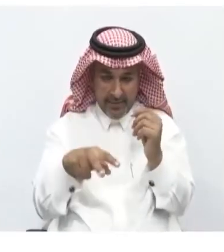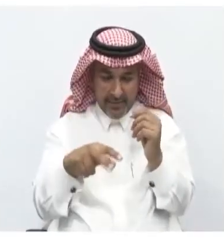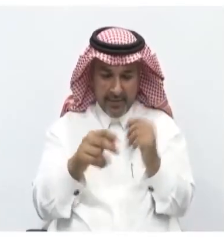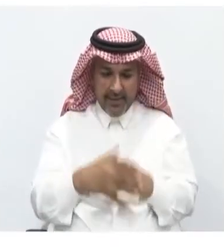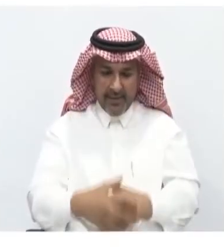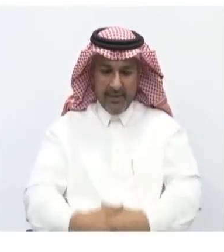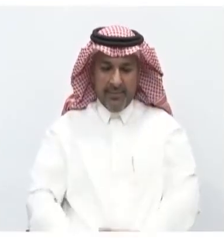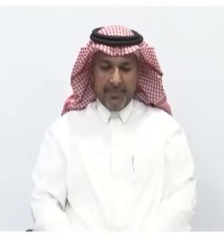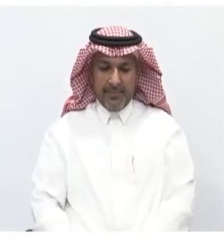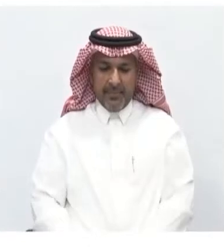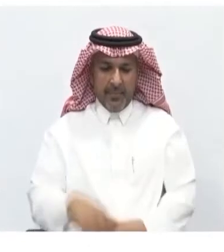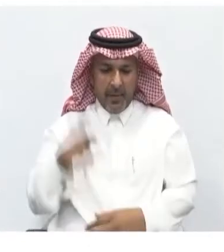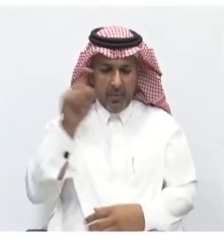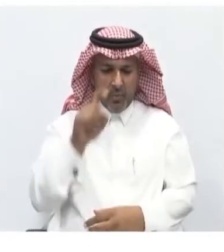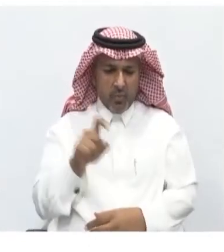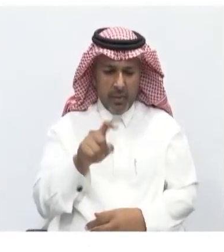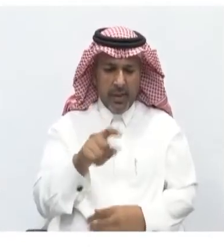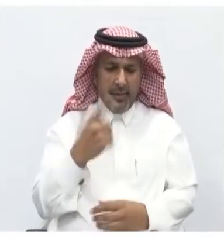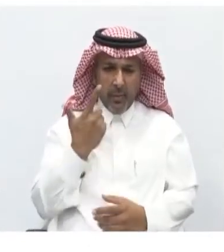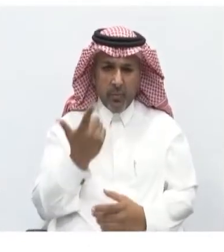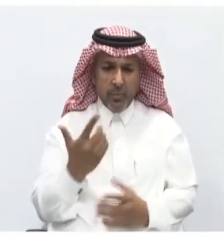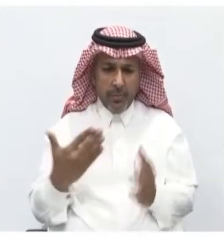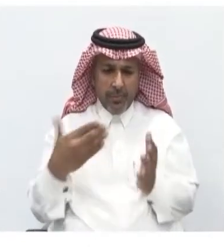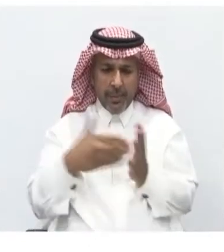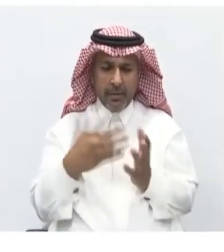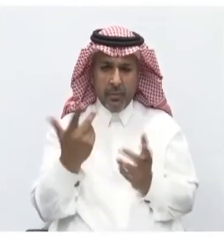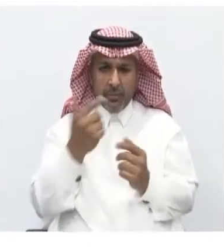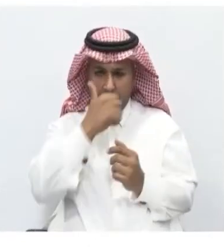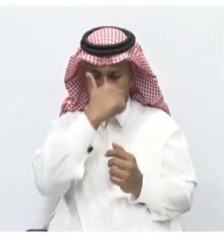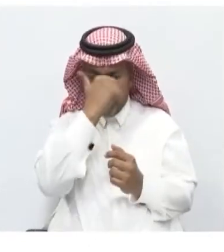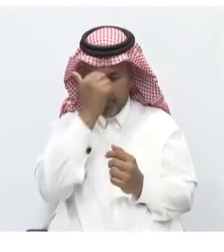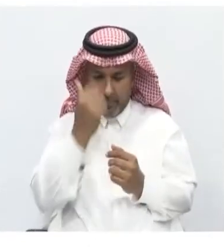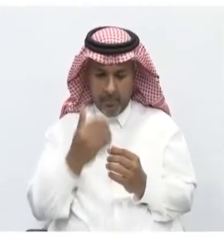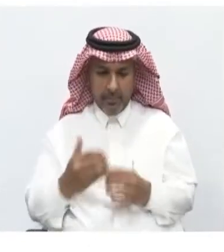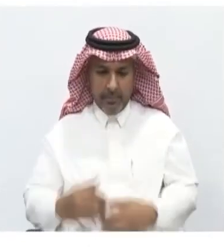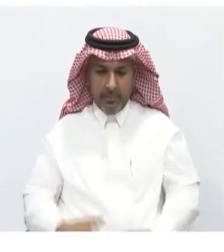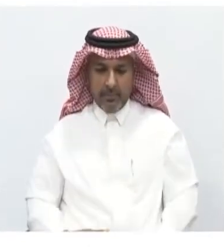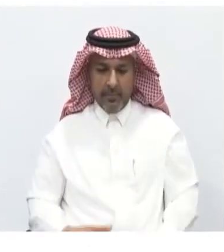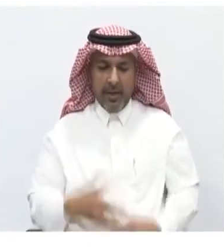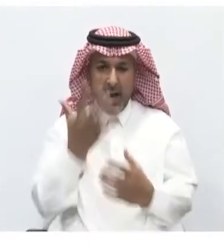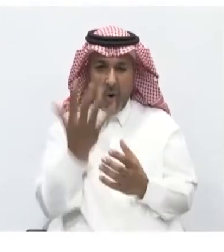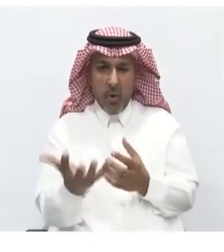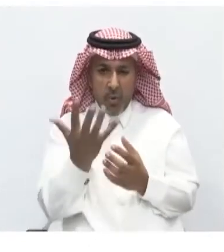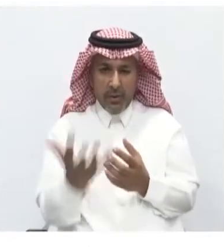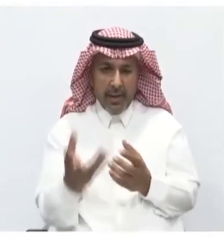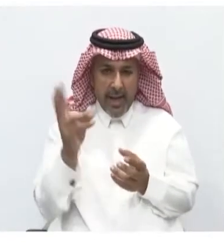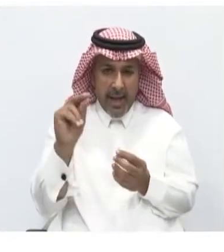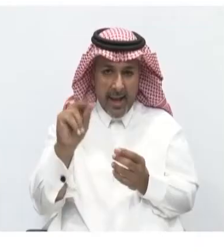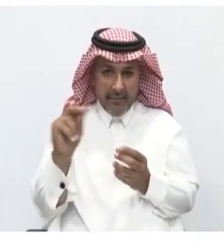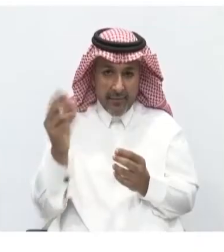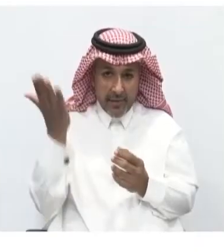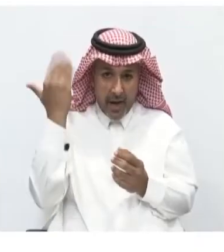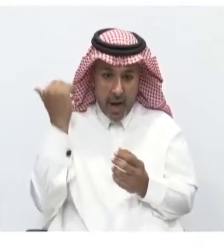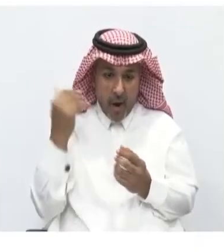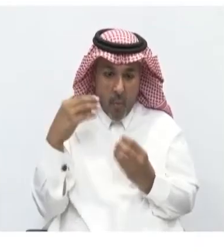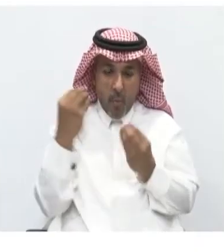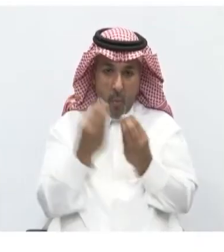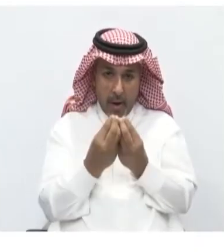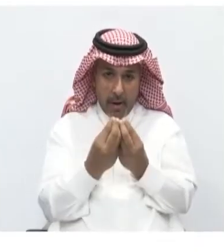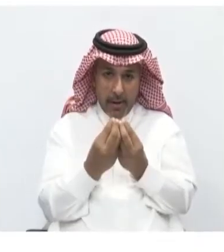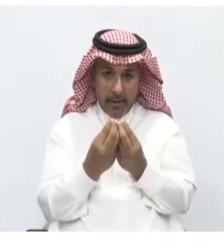طبعا سنسال الان سؤال كتله المركب الجديد هل ستكون مساويه او مختلفه عن